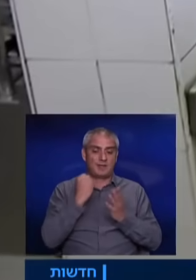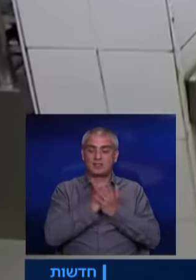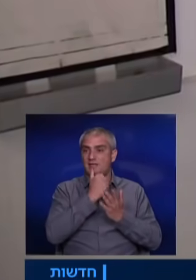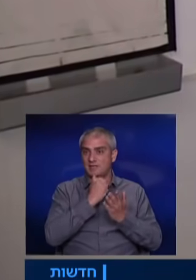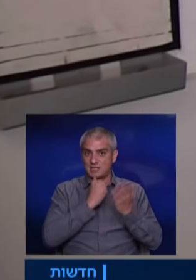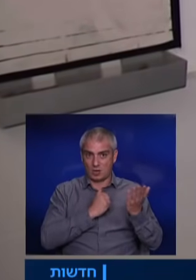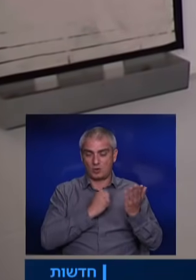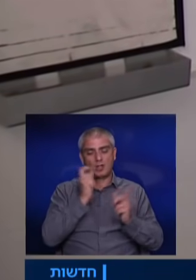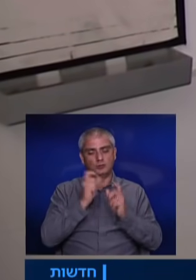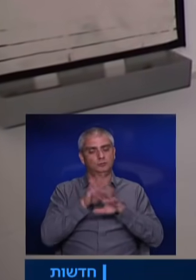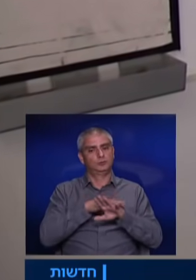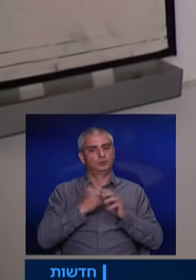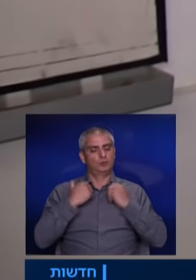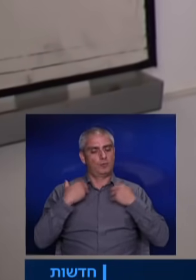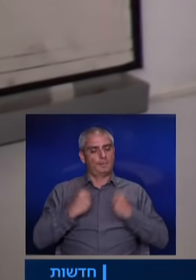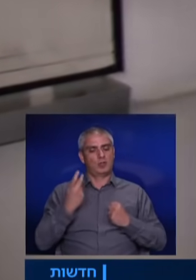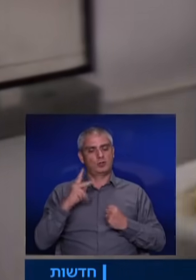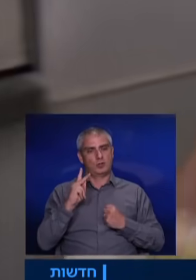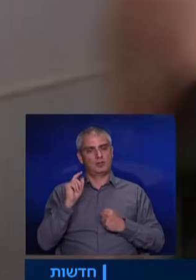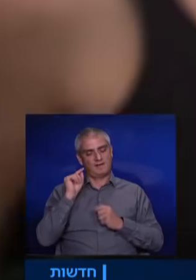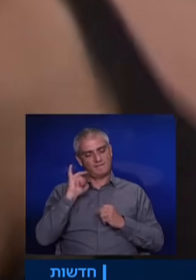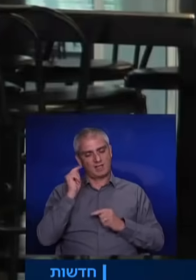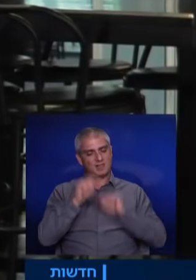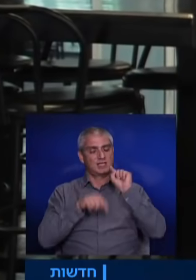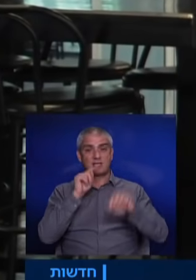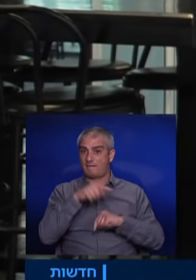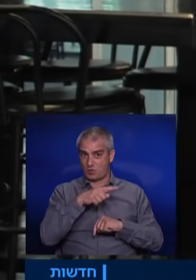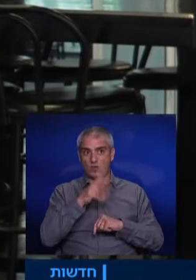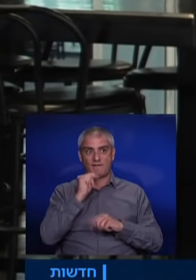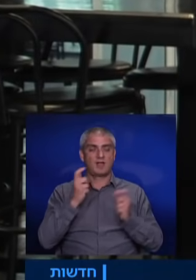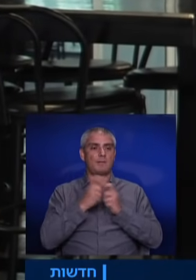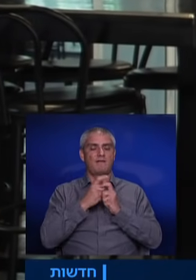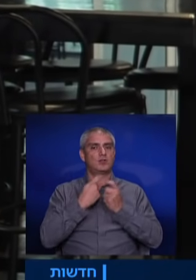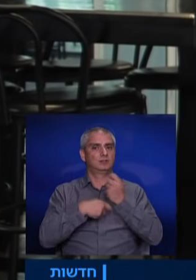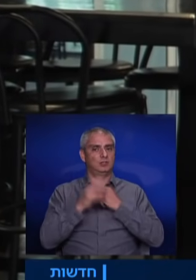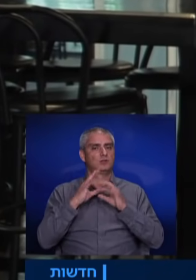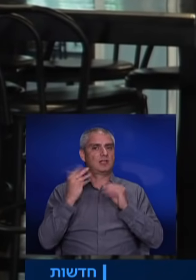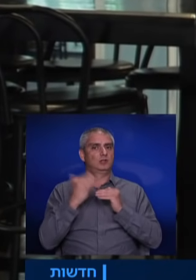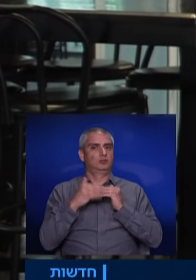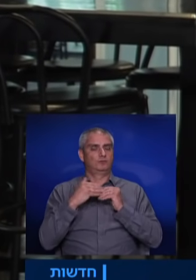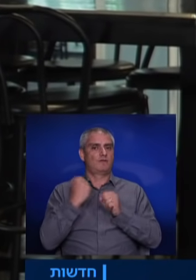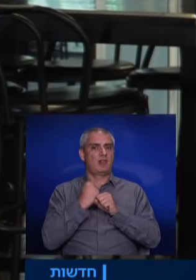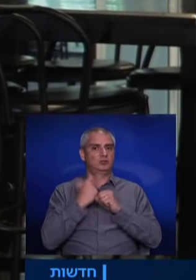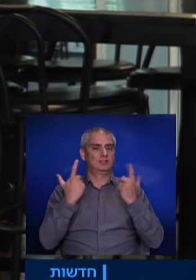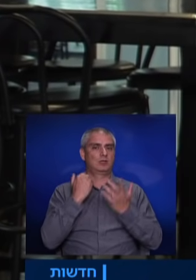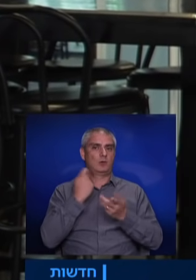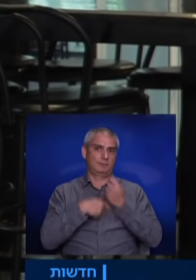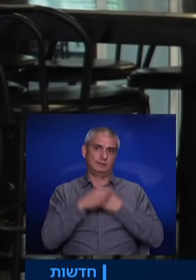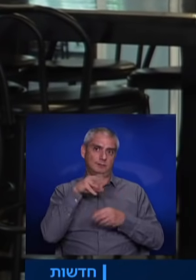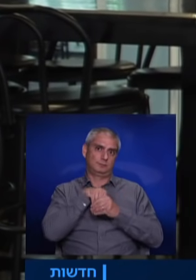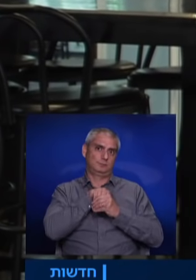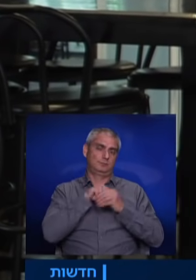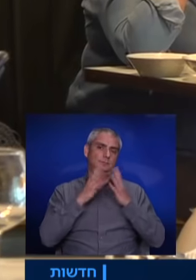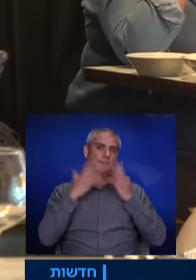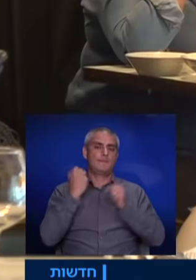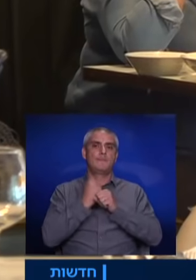הירוק אנשים ירגישו יותר בטוח והגיעו כן לאירועים, וגם חברות עסקיות יתחילו סוף סוף לעשות אירועים עסקיים, שזה חלק גדול